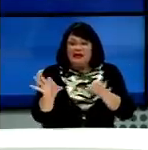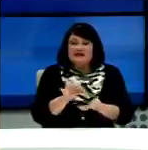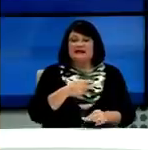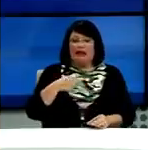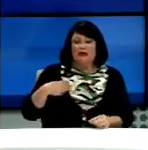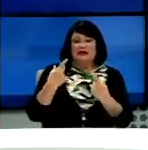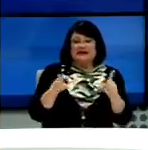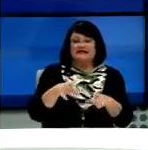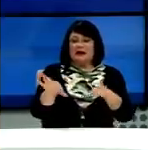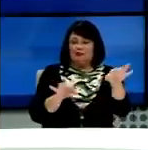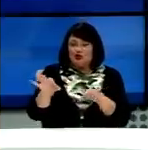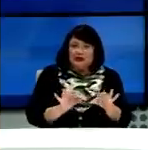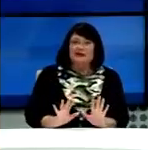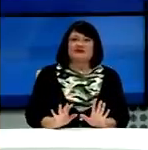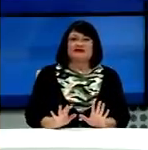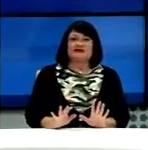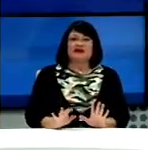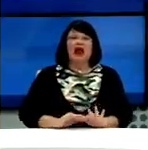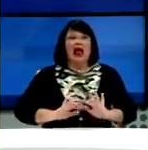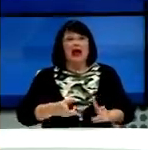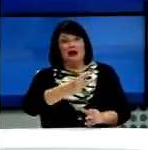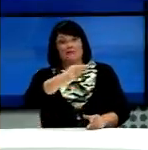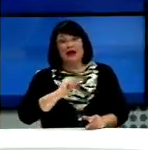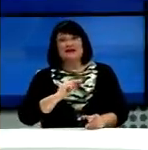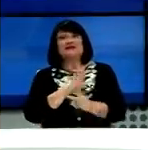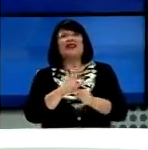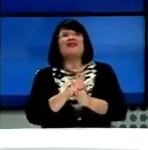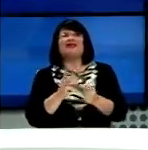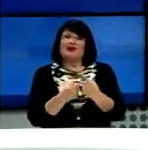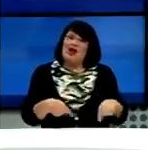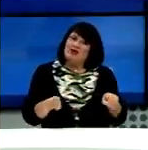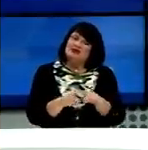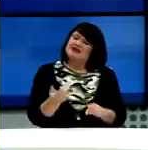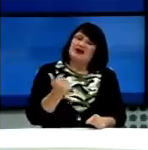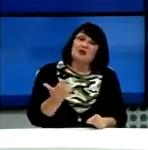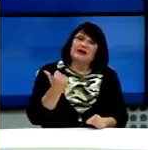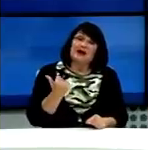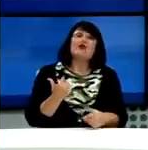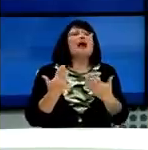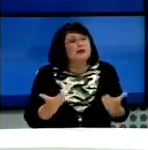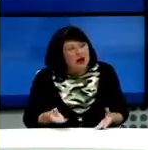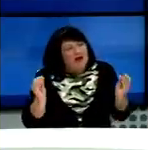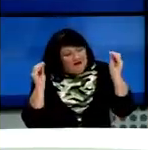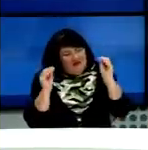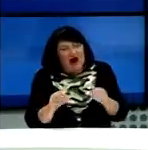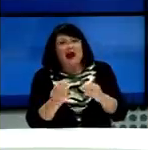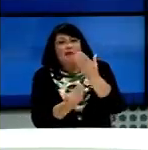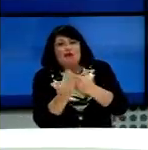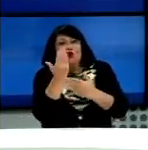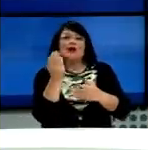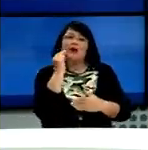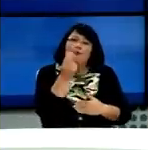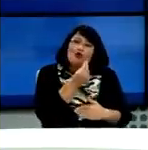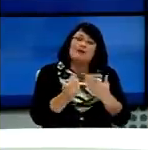εκπαιδευτικοί. Και αν η απάντηση σε αυτό είναι ότι δεν περισσεύουν αίθουσες, τότε ναι, βάλτε